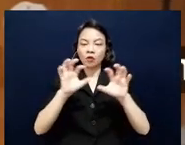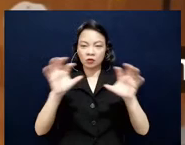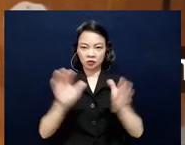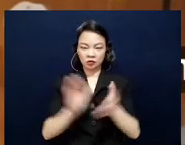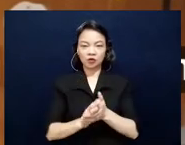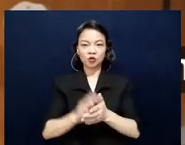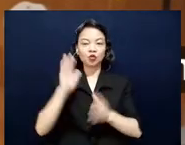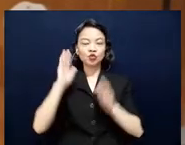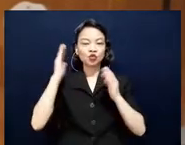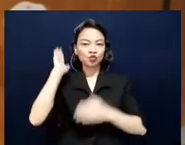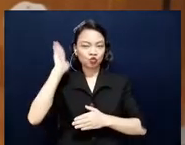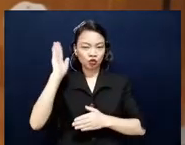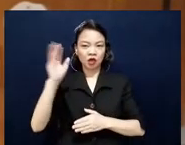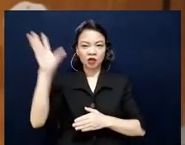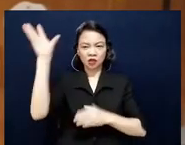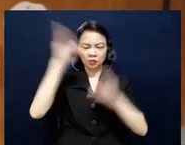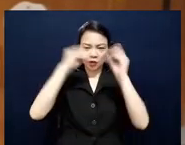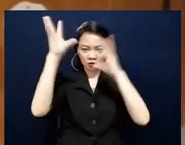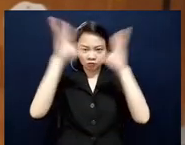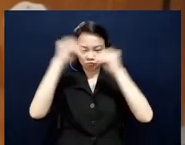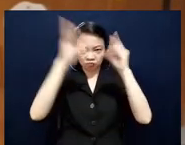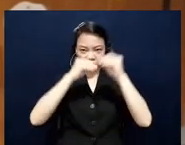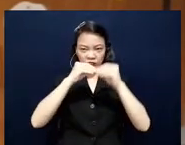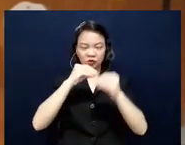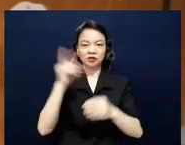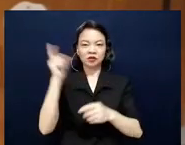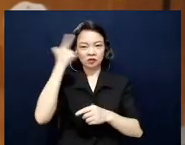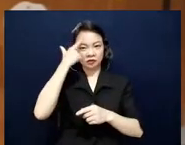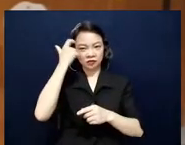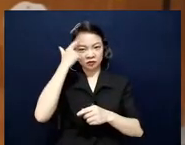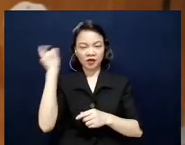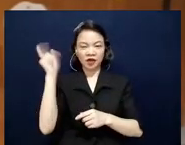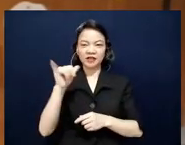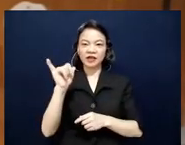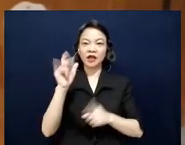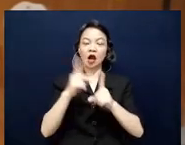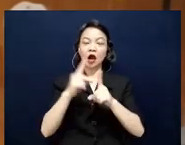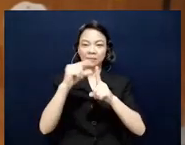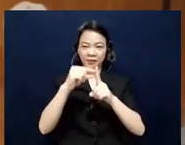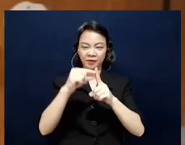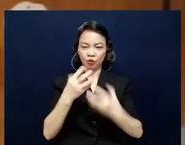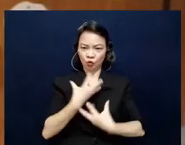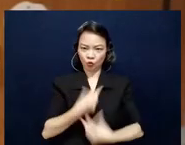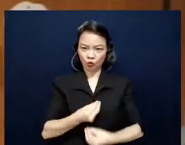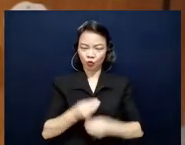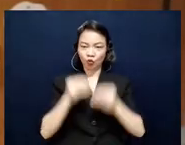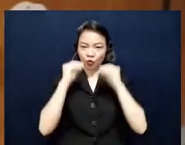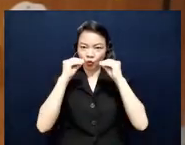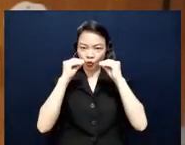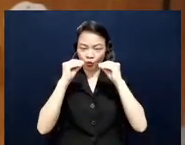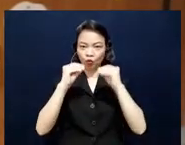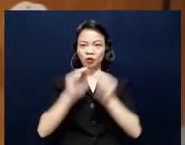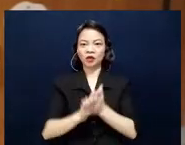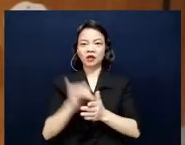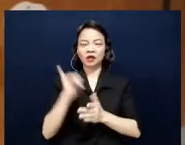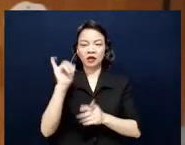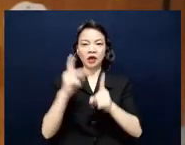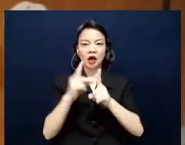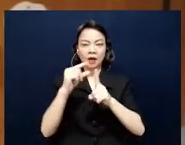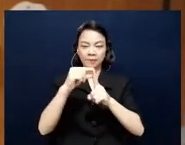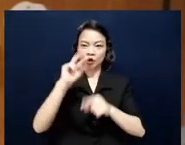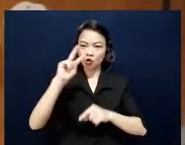selama di YHP. Aku berharap dari Peer Educator fase kedua ini bisa